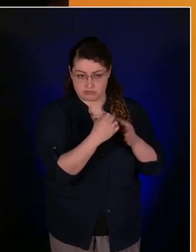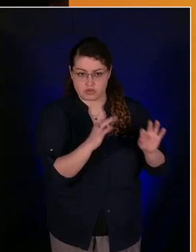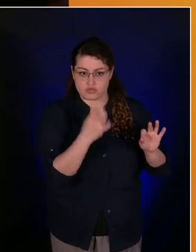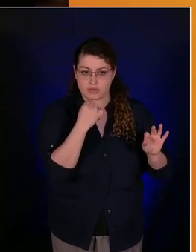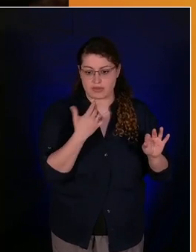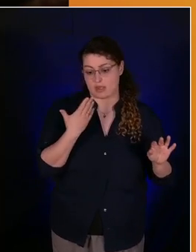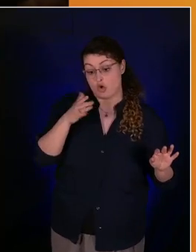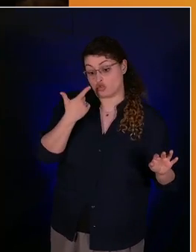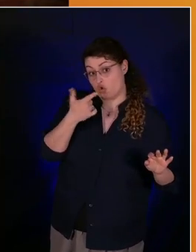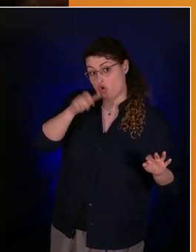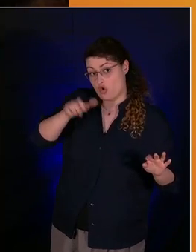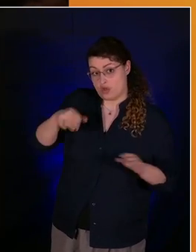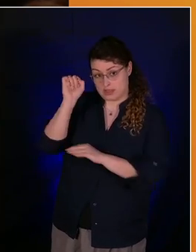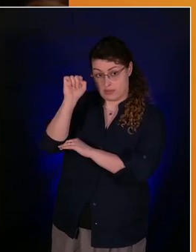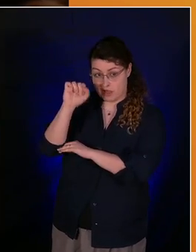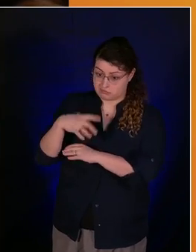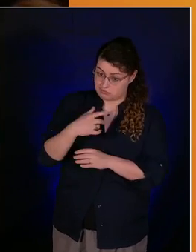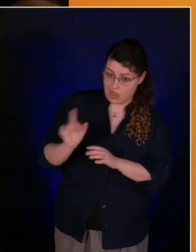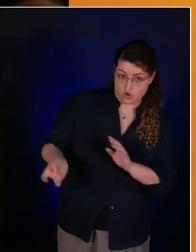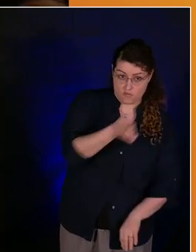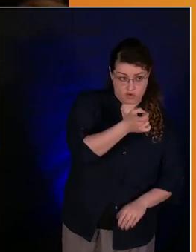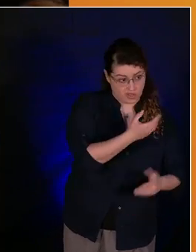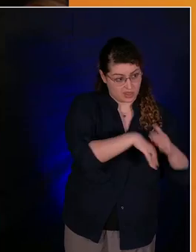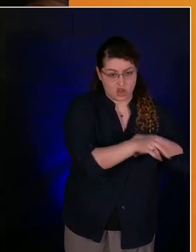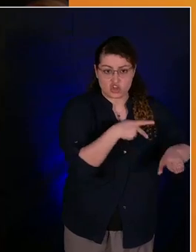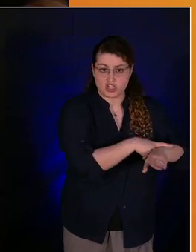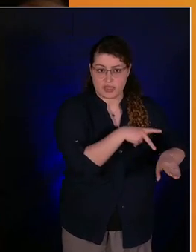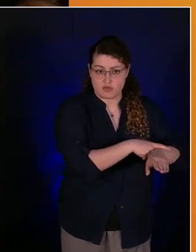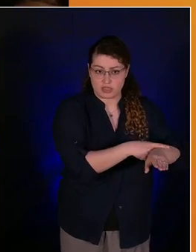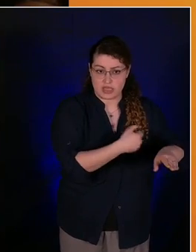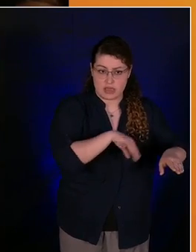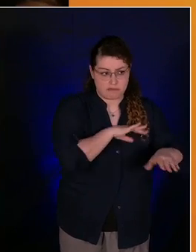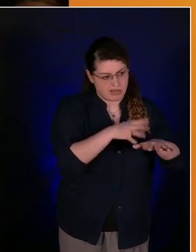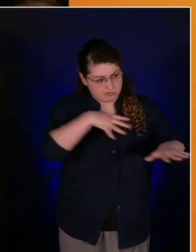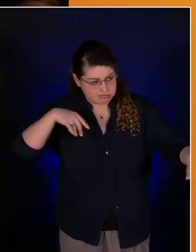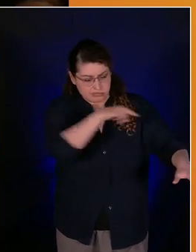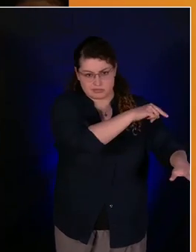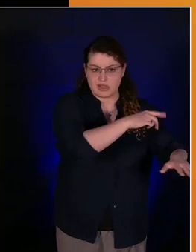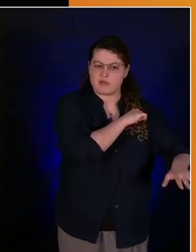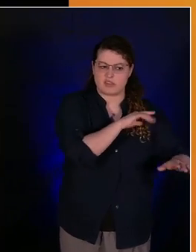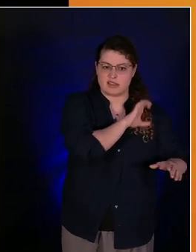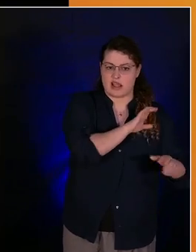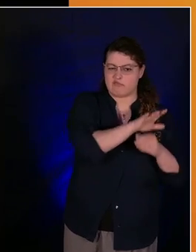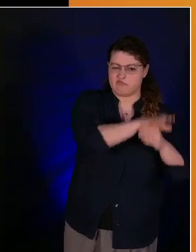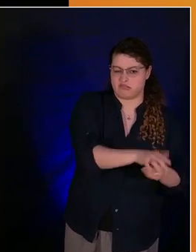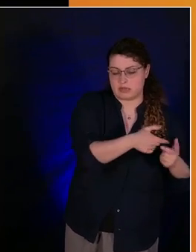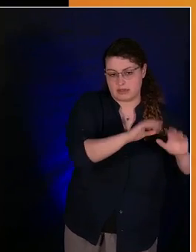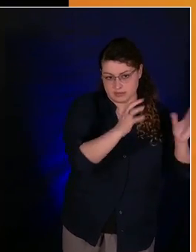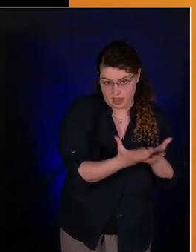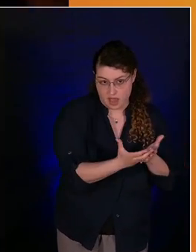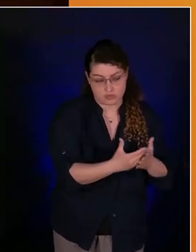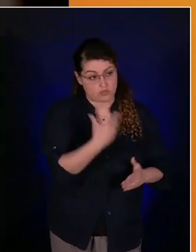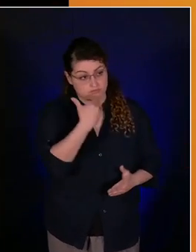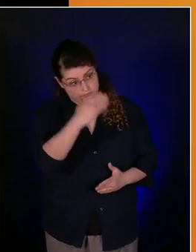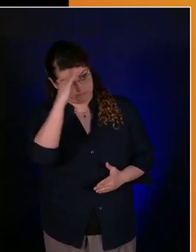la Confédération paysane étaient convoqué à la gendarmerie dans le cadre de de la répression de l'action syndicale et ben on va donc camarade du